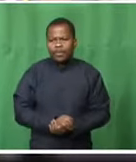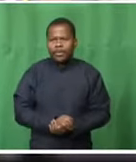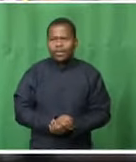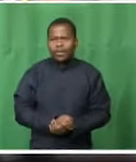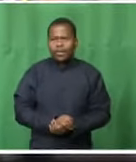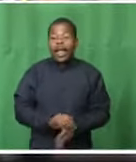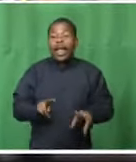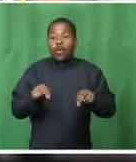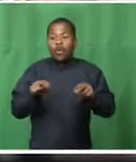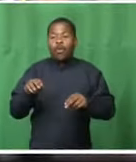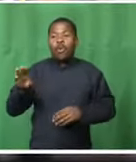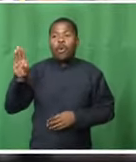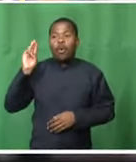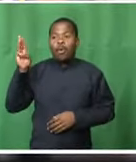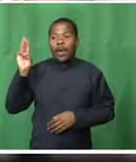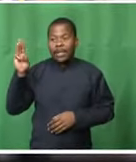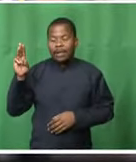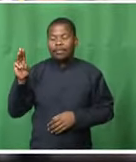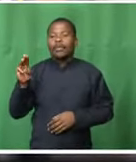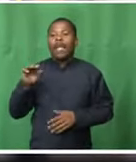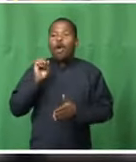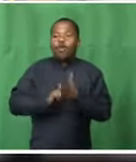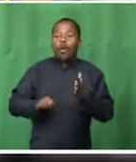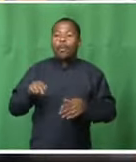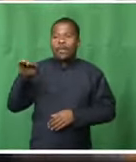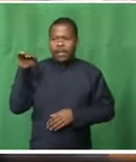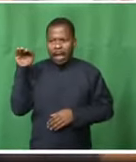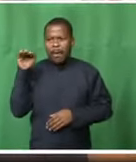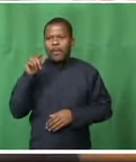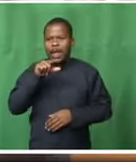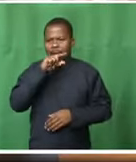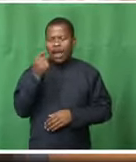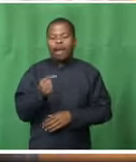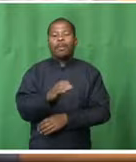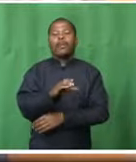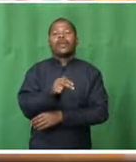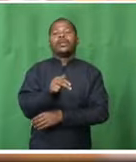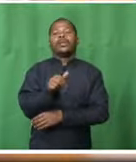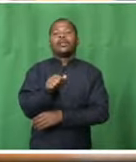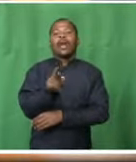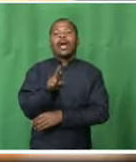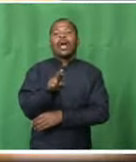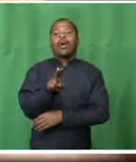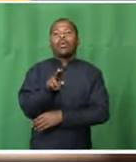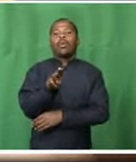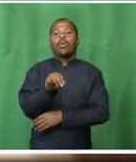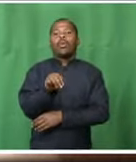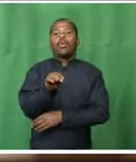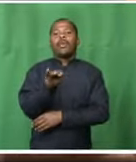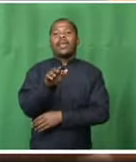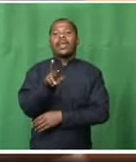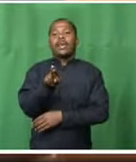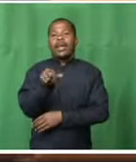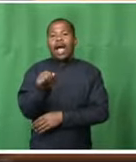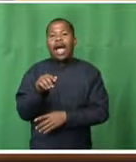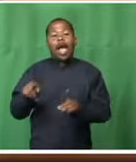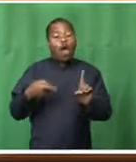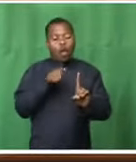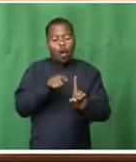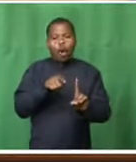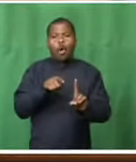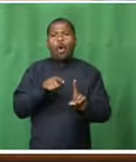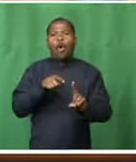Charumbira, welivele Zimbabwe, senguye mengamelo musha we Pan African Parliament. Charumbira